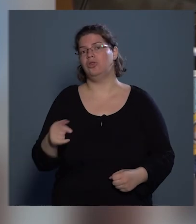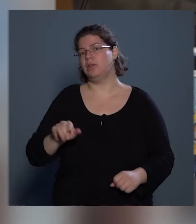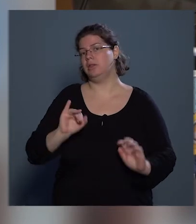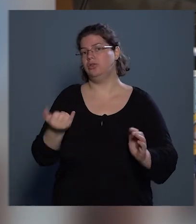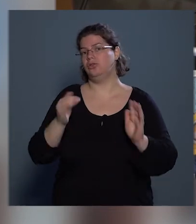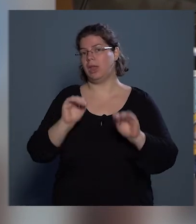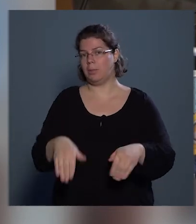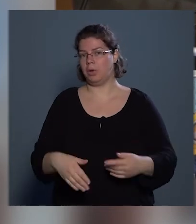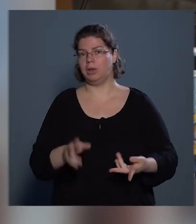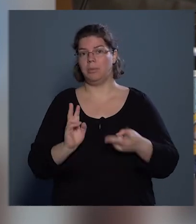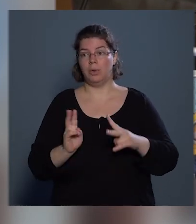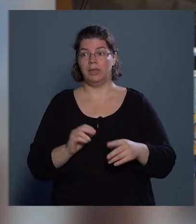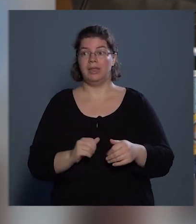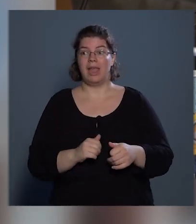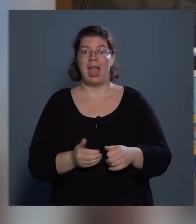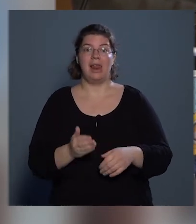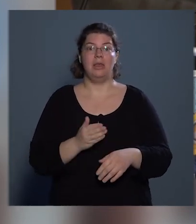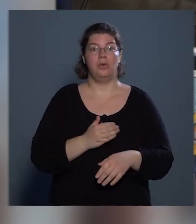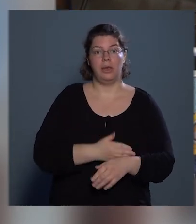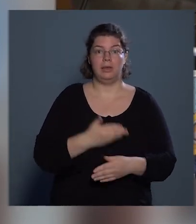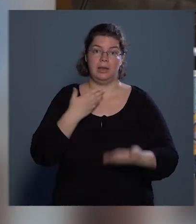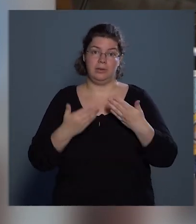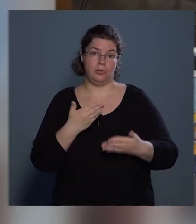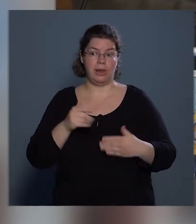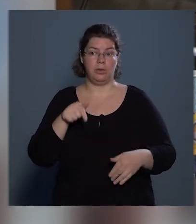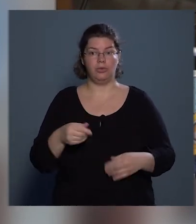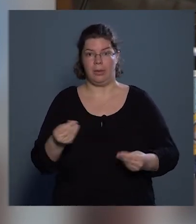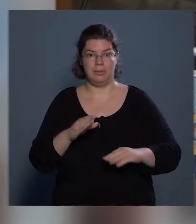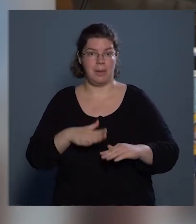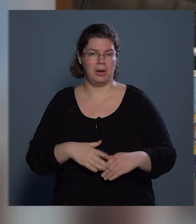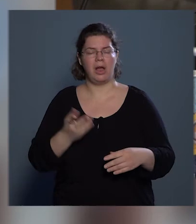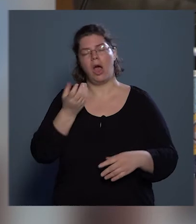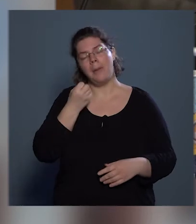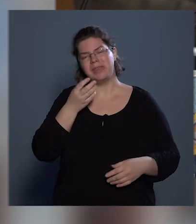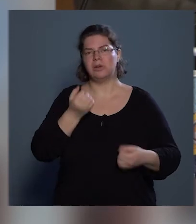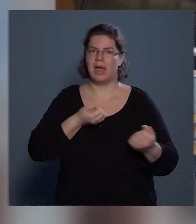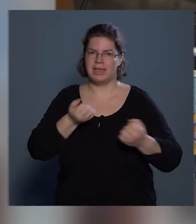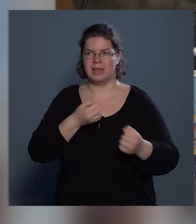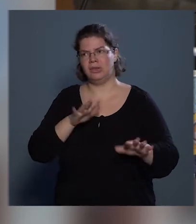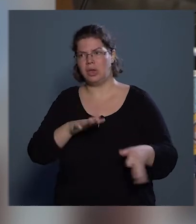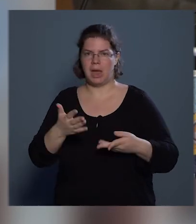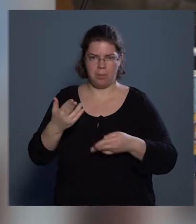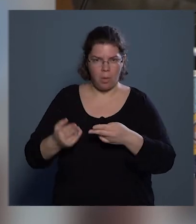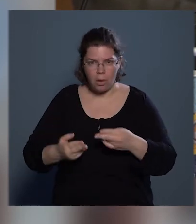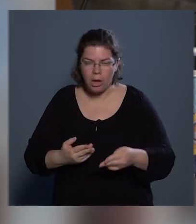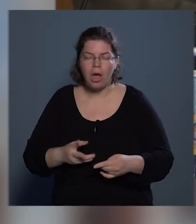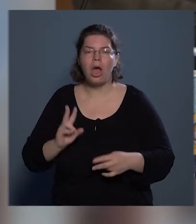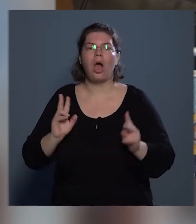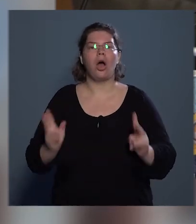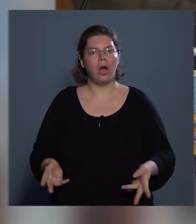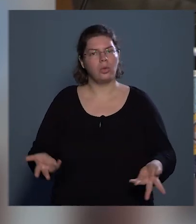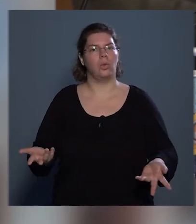támogatom, hogy az előző testületülés, amiben maradtunk, hogy amikor ezek az egyeztetések nagyjából lezajlanak,